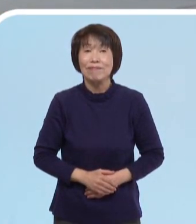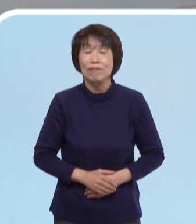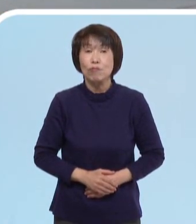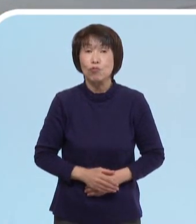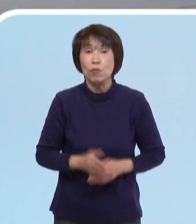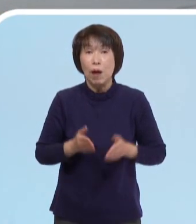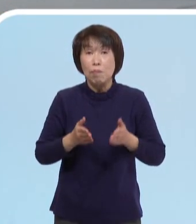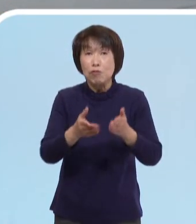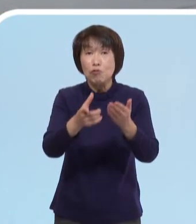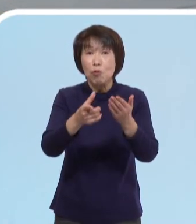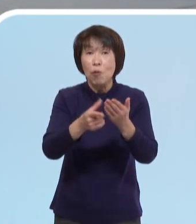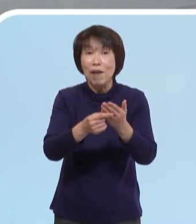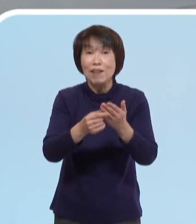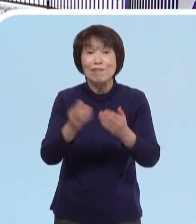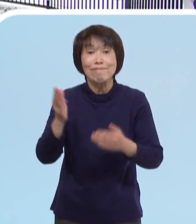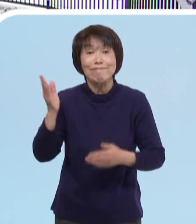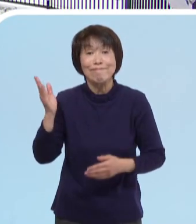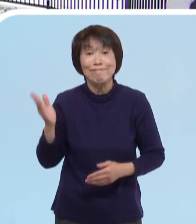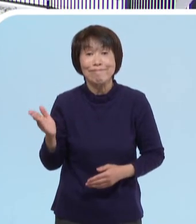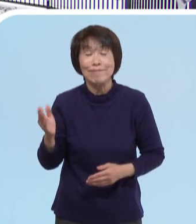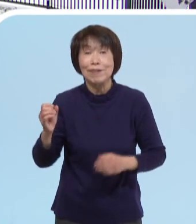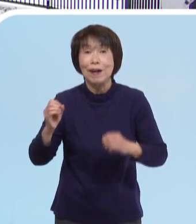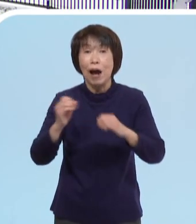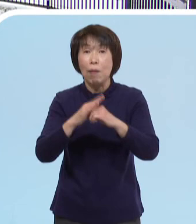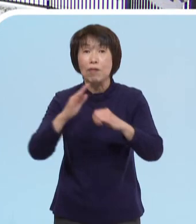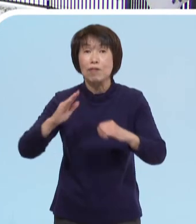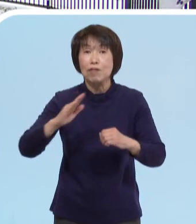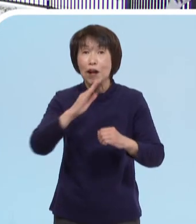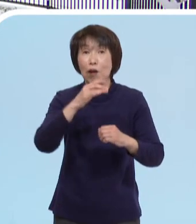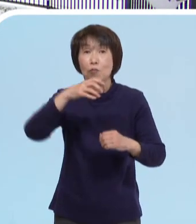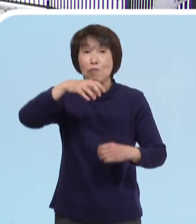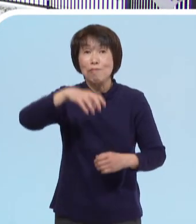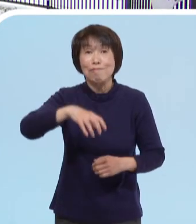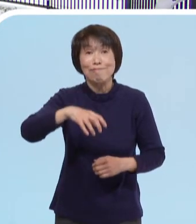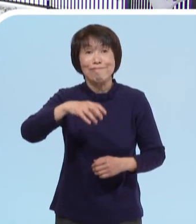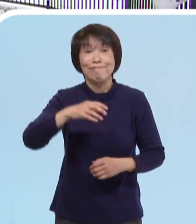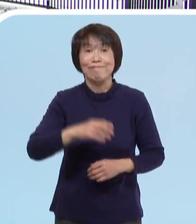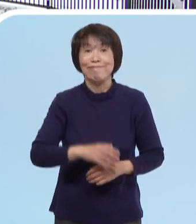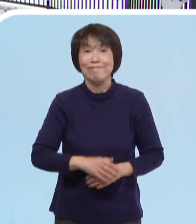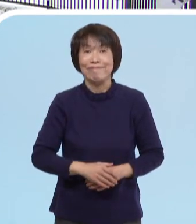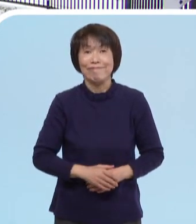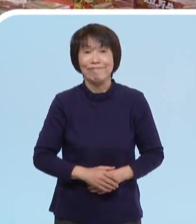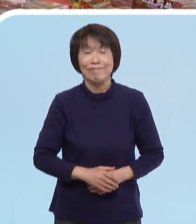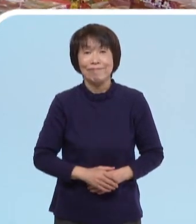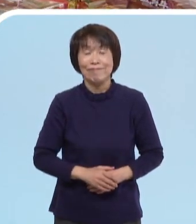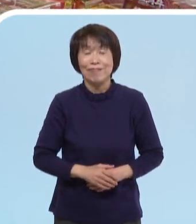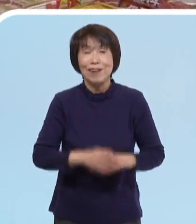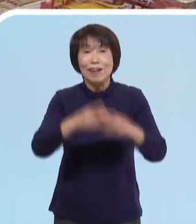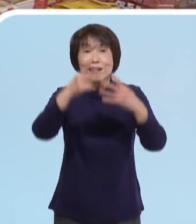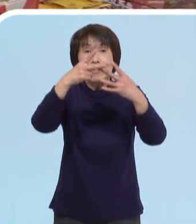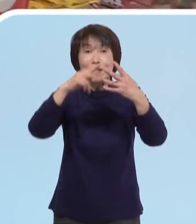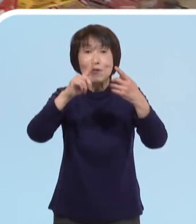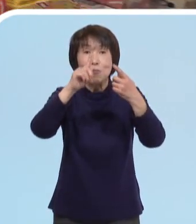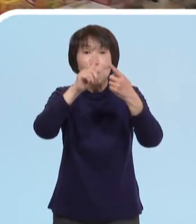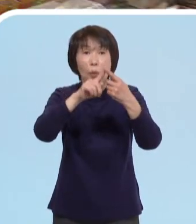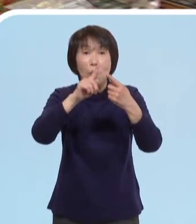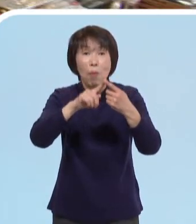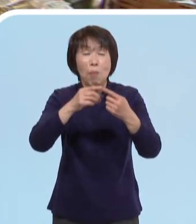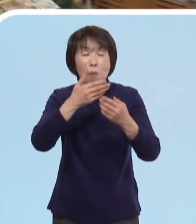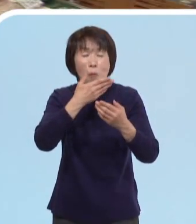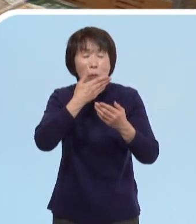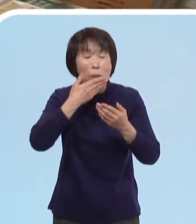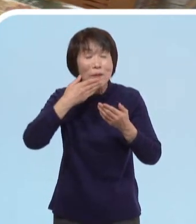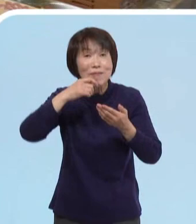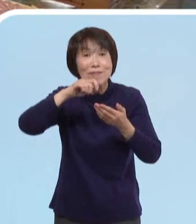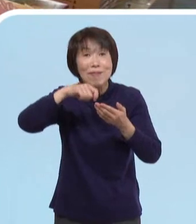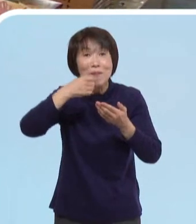続いては道の駅山陰海岸ジオパーク浜坂の里へやってきました。旬の味覚が気